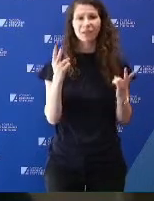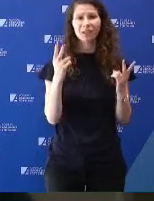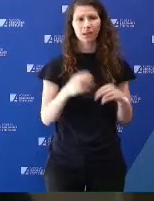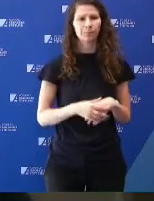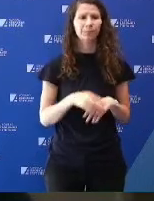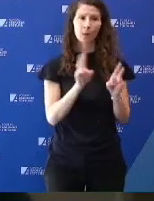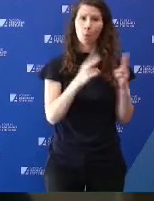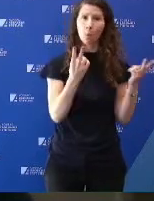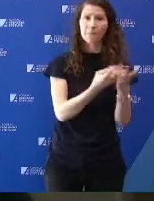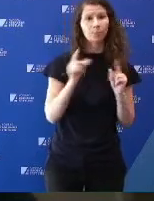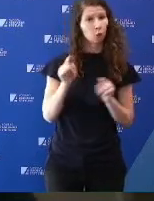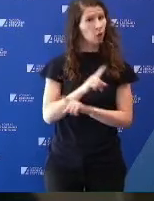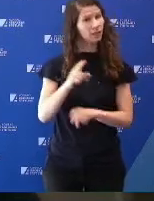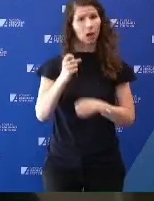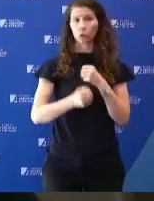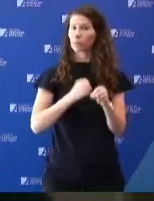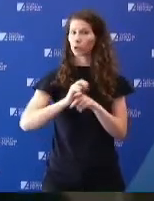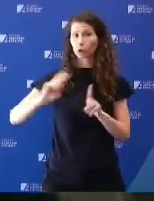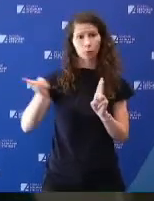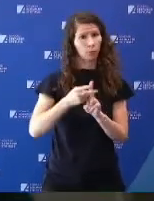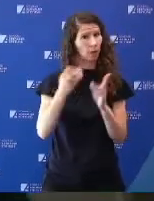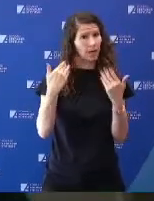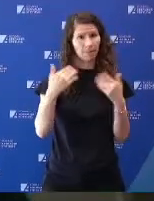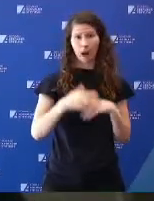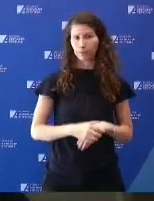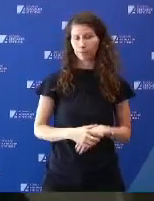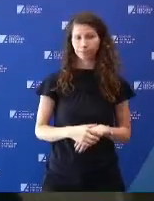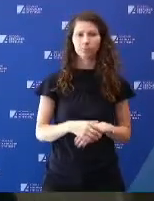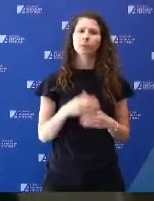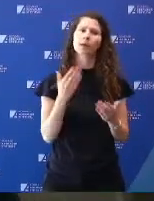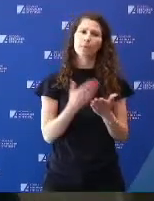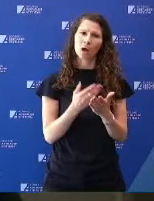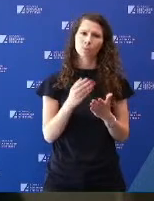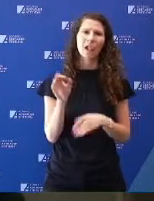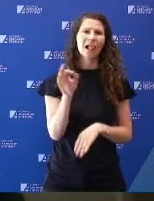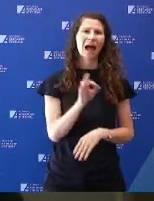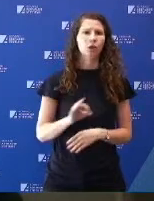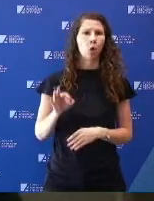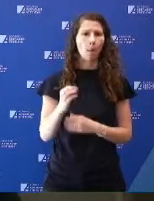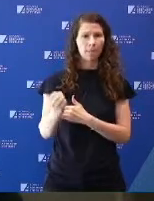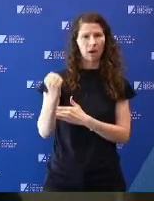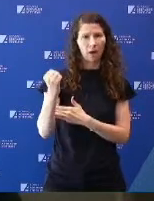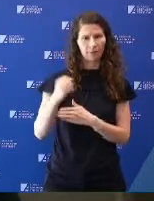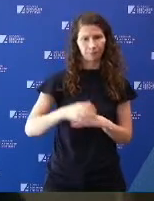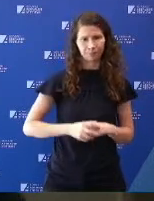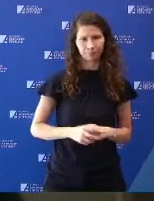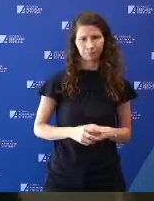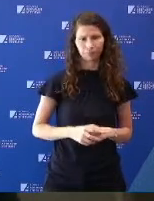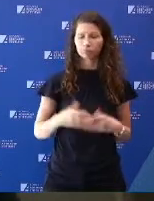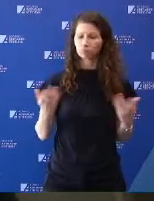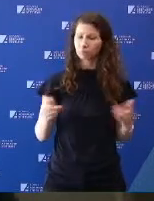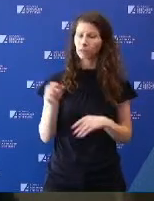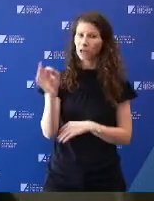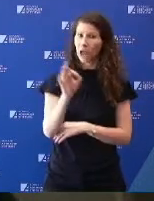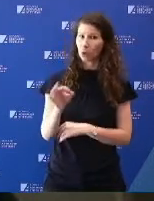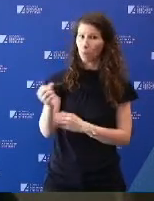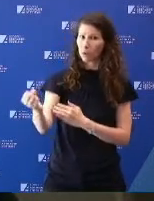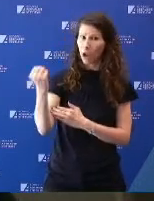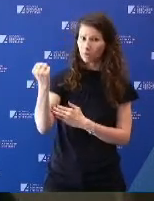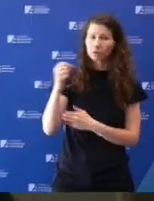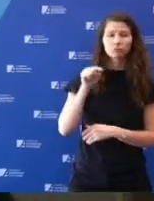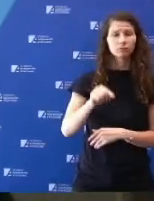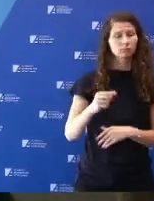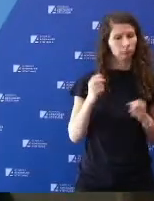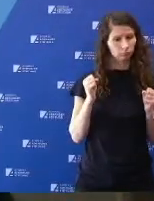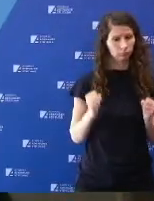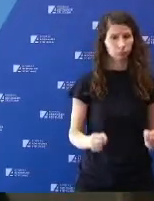nicht gleich Klima. Es könnte zum Beispiel, wenn man sich dieses Beispiel Atomkraft anguckt, ja, dann ist Atomkraft sicherlich etwas, was